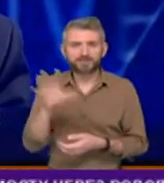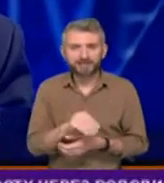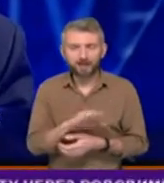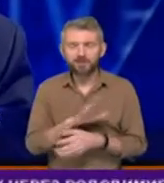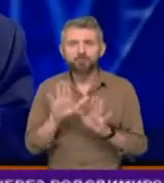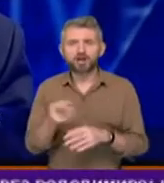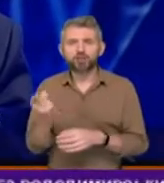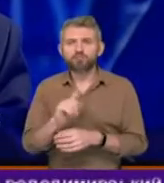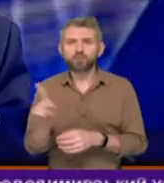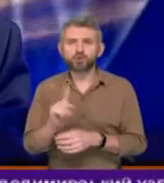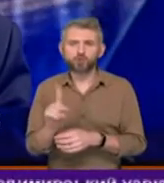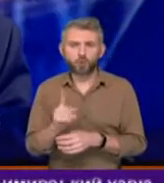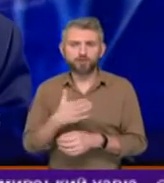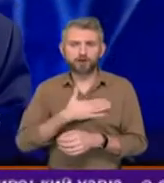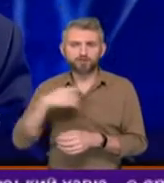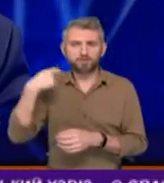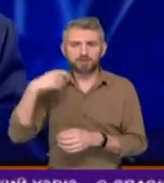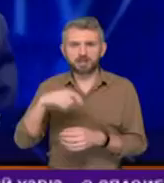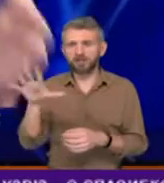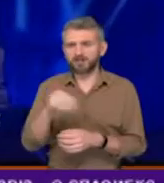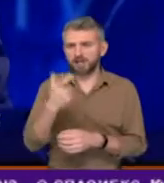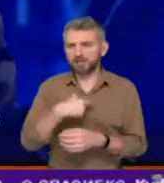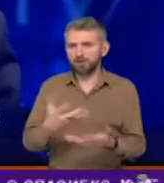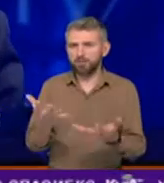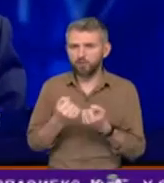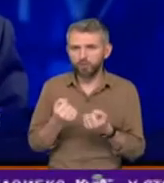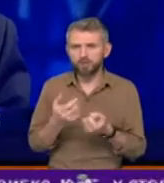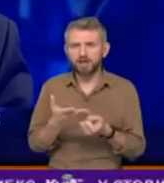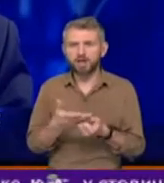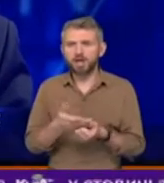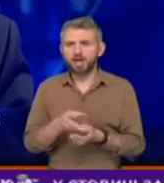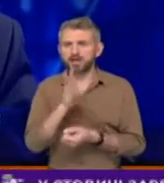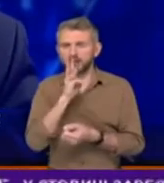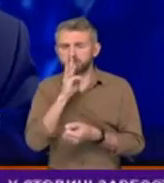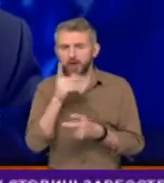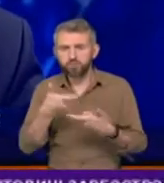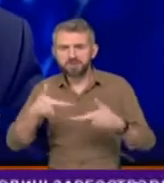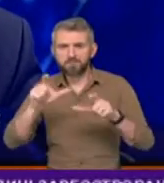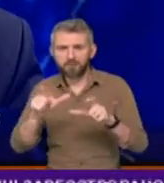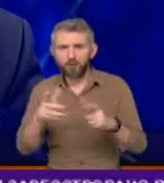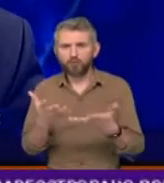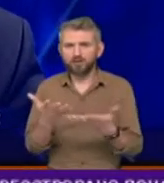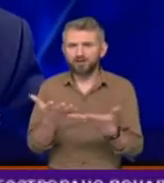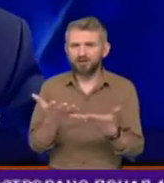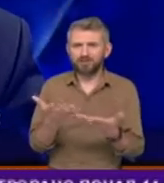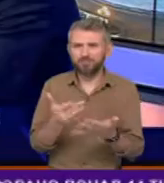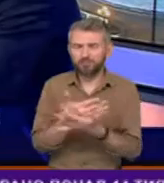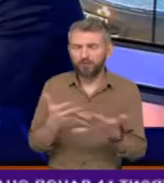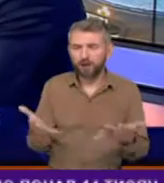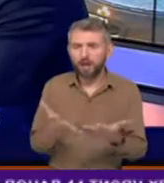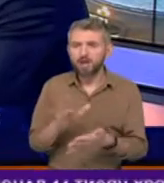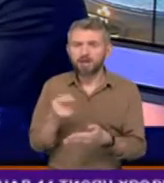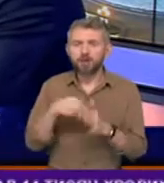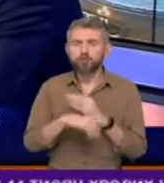не лише тому, що наші президенти на себе все беруть, вони там в'єнтілі крутять, зарплату піднімають, якщо подивитися останнього і все інше, але й тому, що